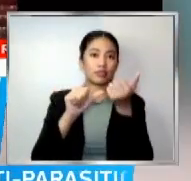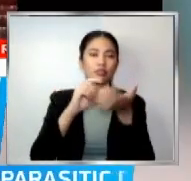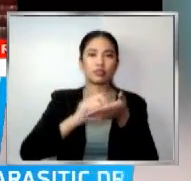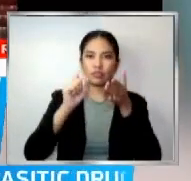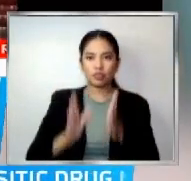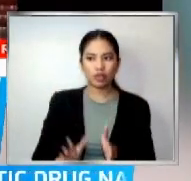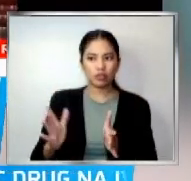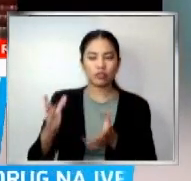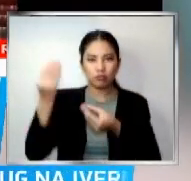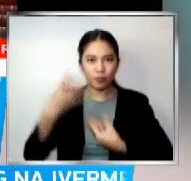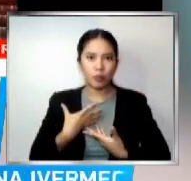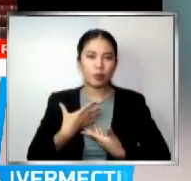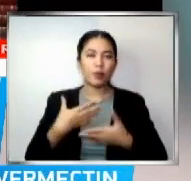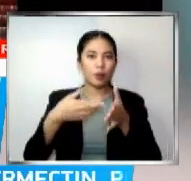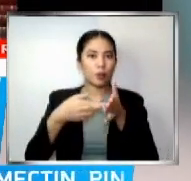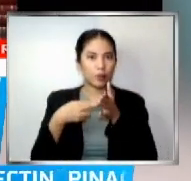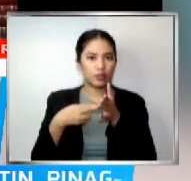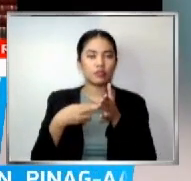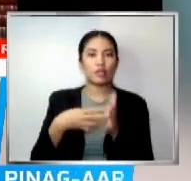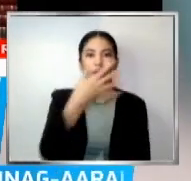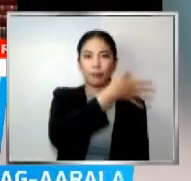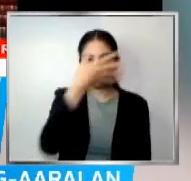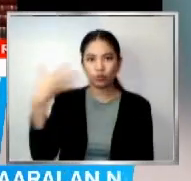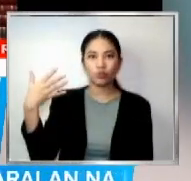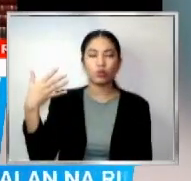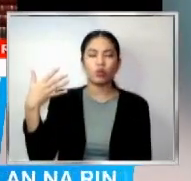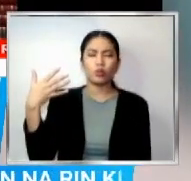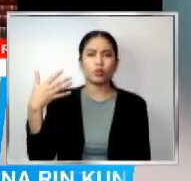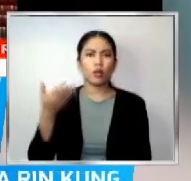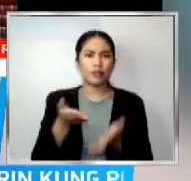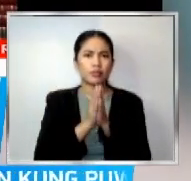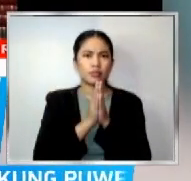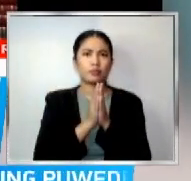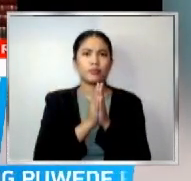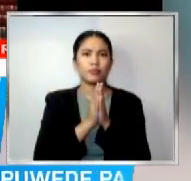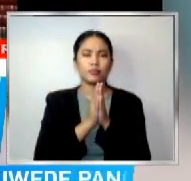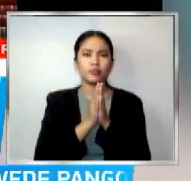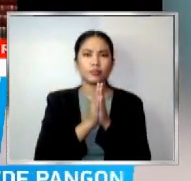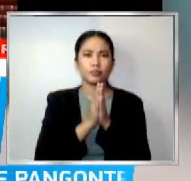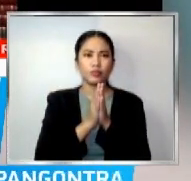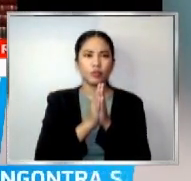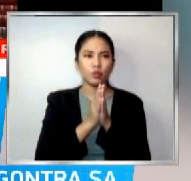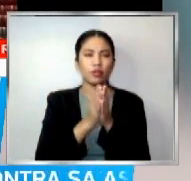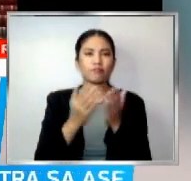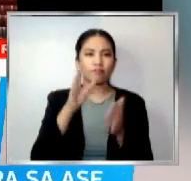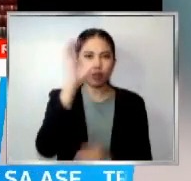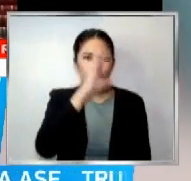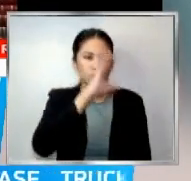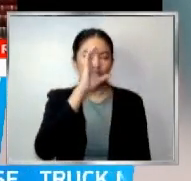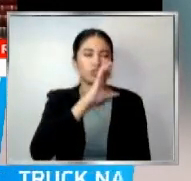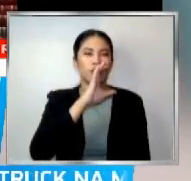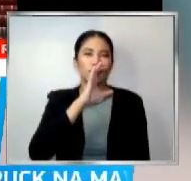requesting the immigration, requesting me to subject to strict scrutiny yung passports po issued